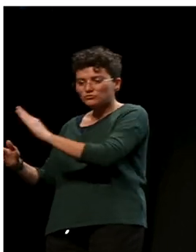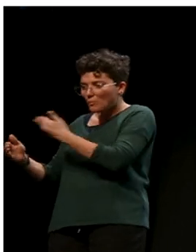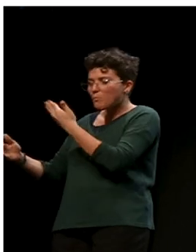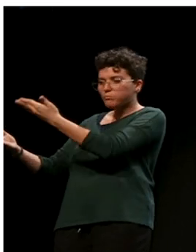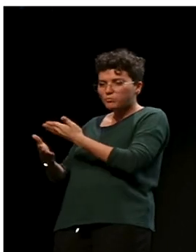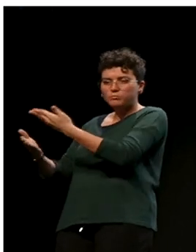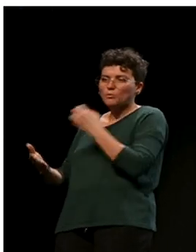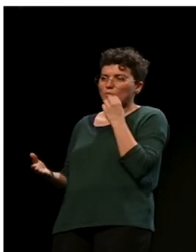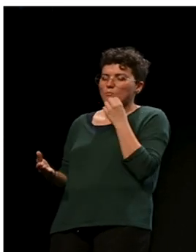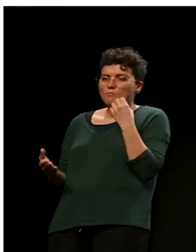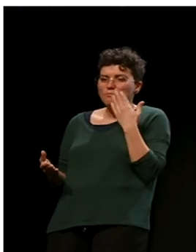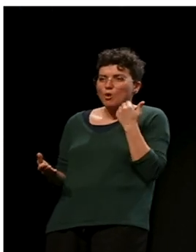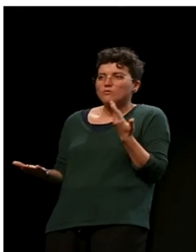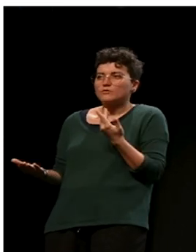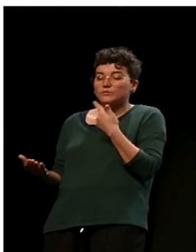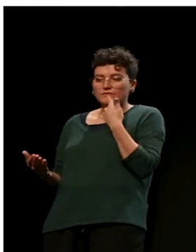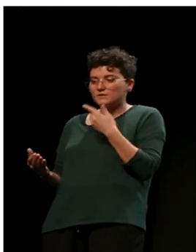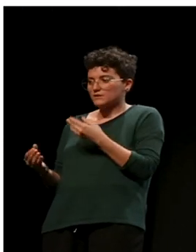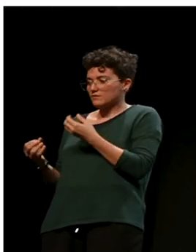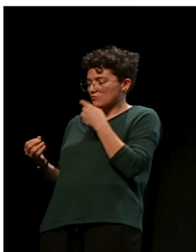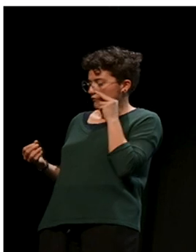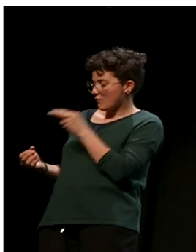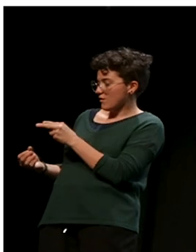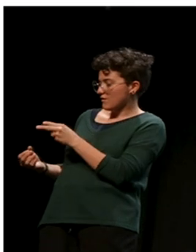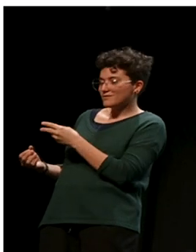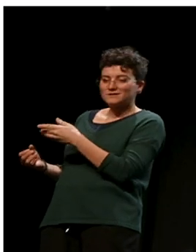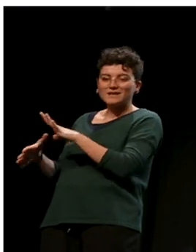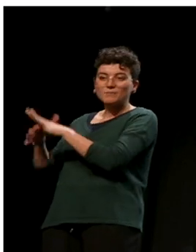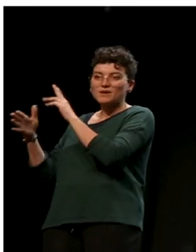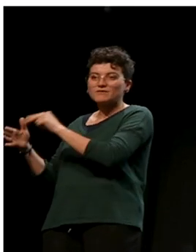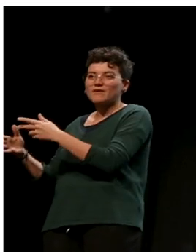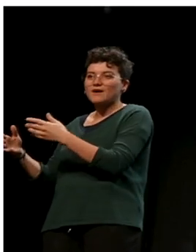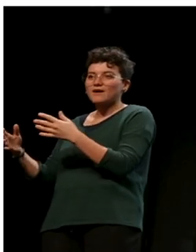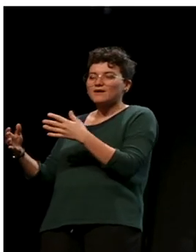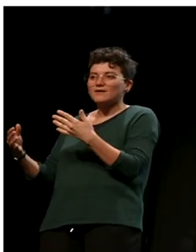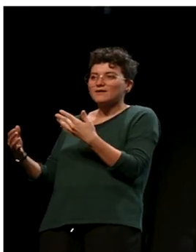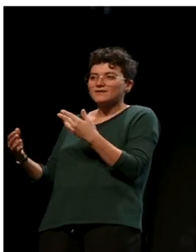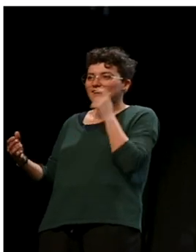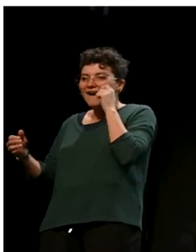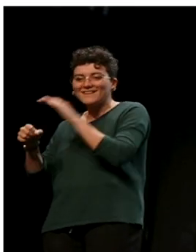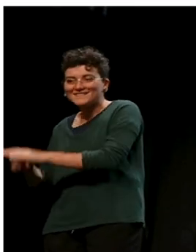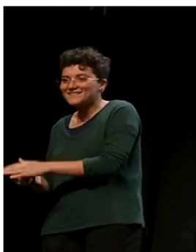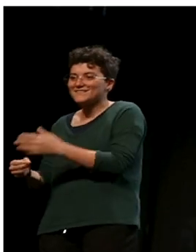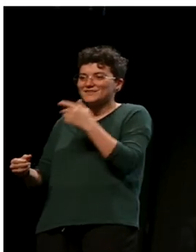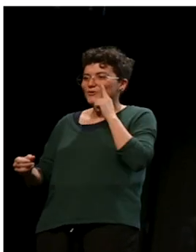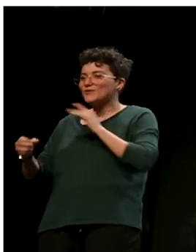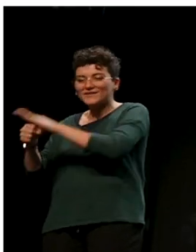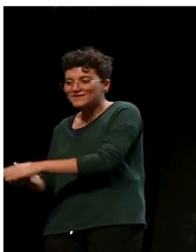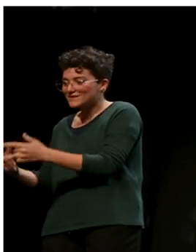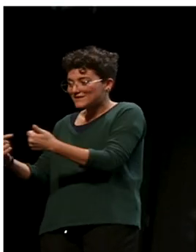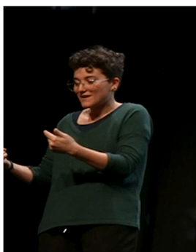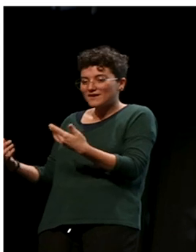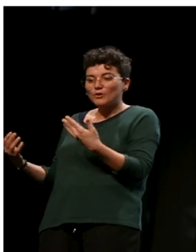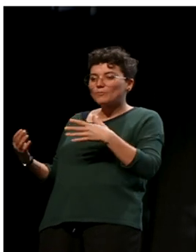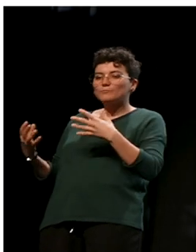de racisme, etc. Et complètement pas inclusive, parce que justement, elle va se nourrir de la majorité de ce que ça trouve sur Internet. Et donc,